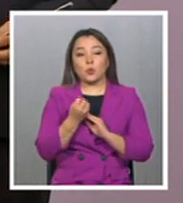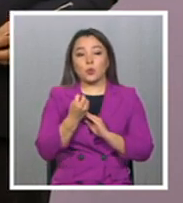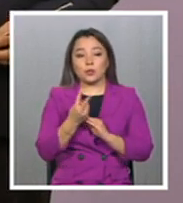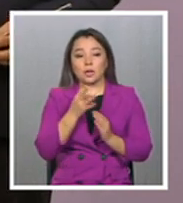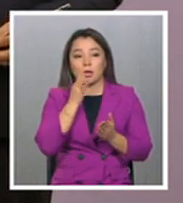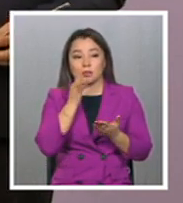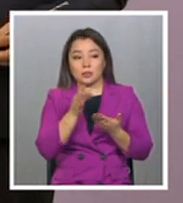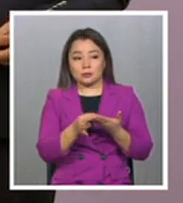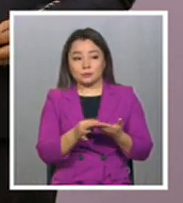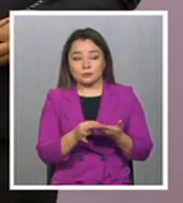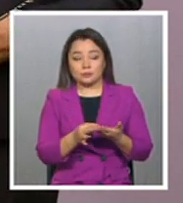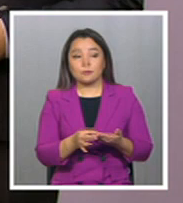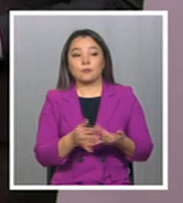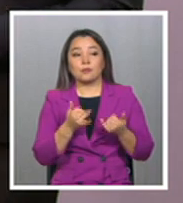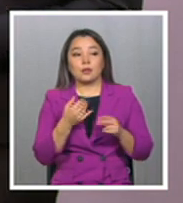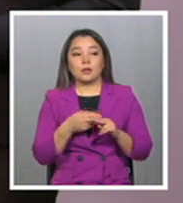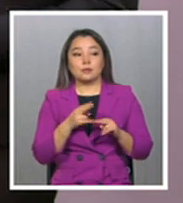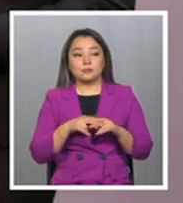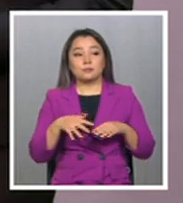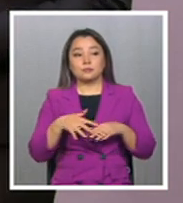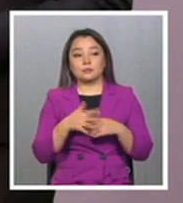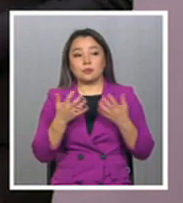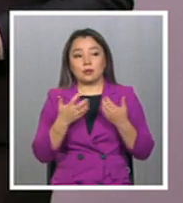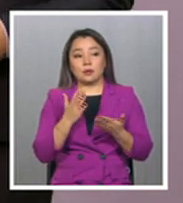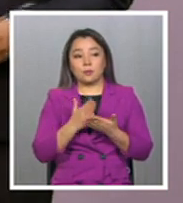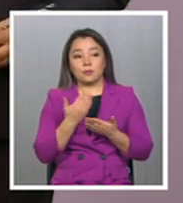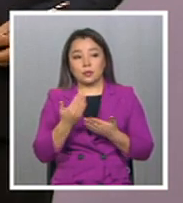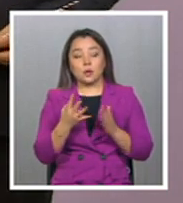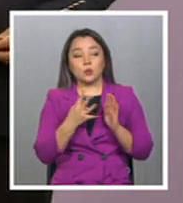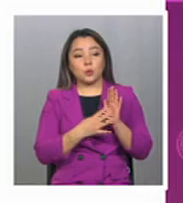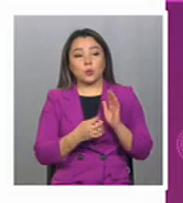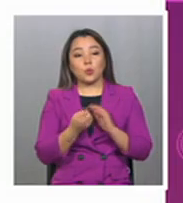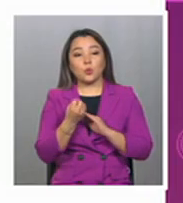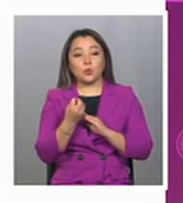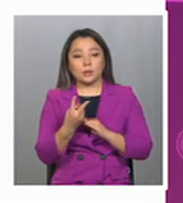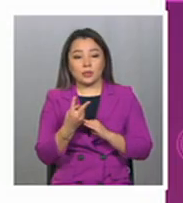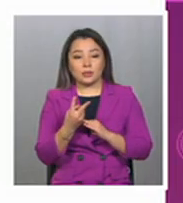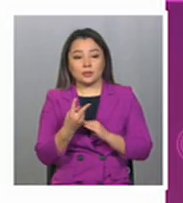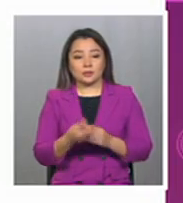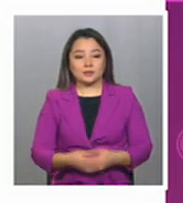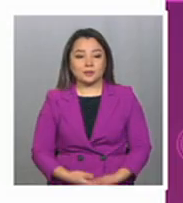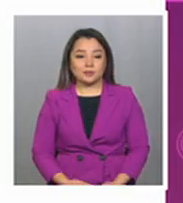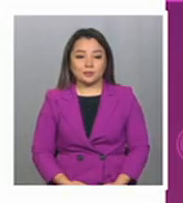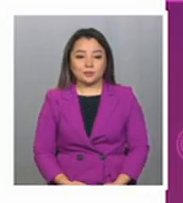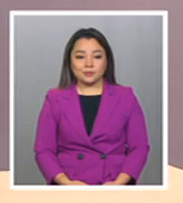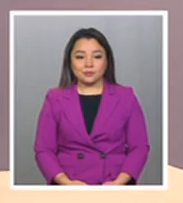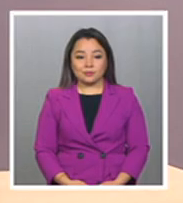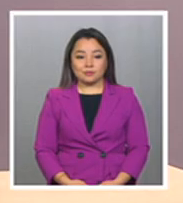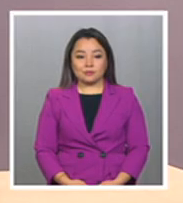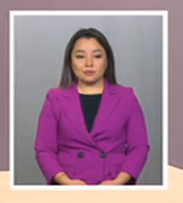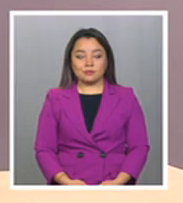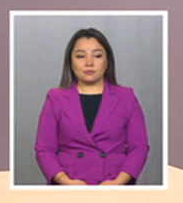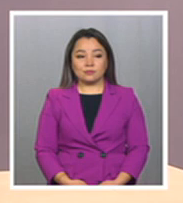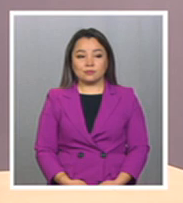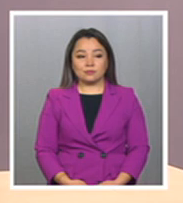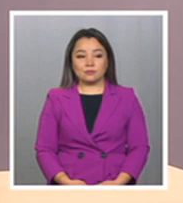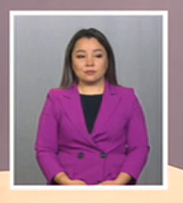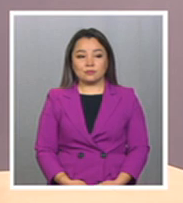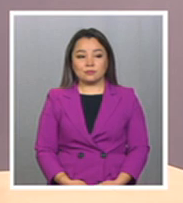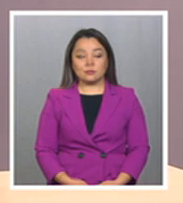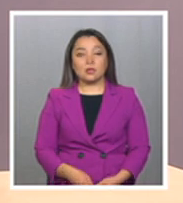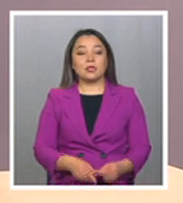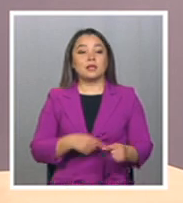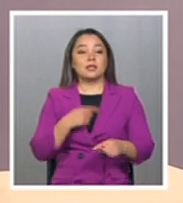912-ге тең. Демек, бұл өрнектің мәні 912-ге тең екен. Енді